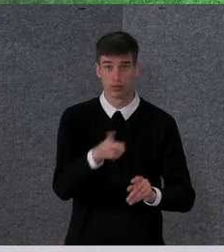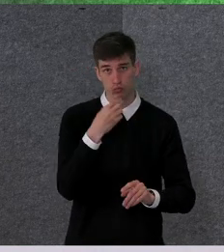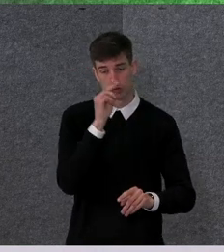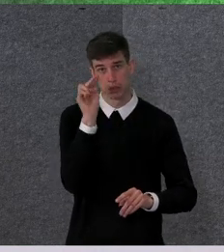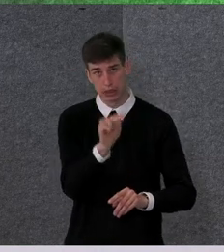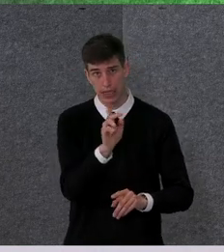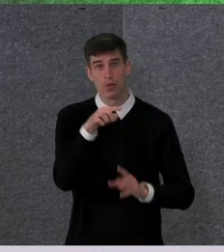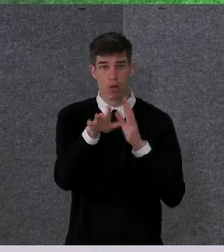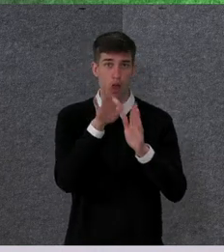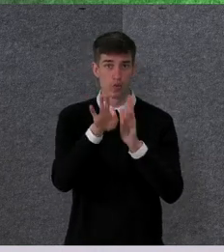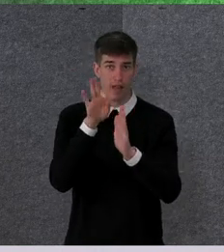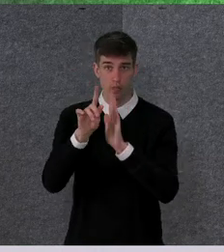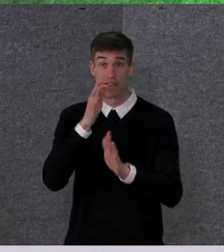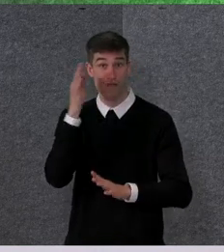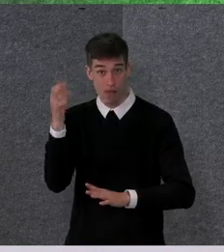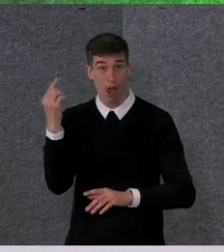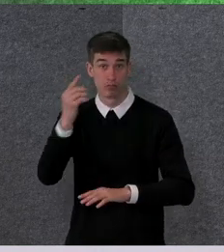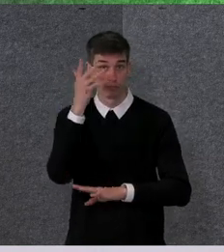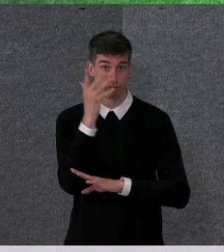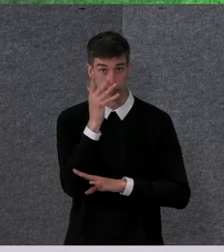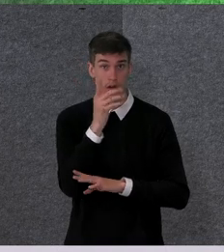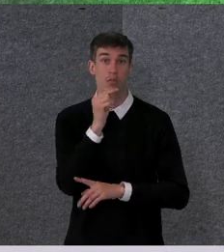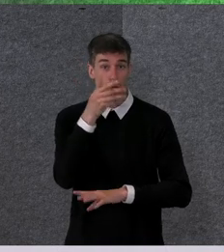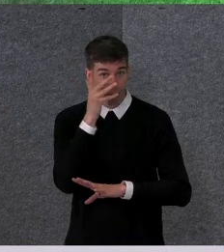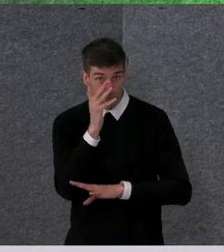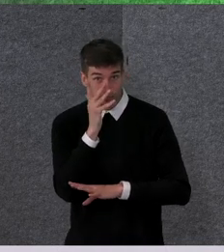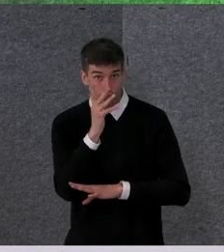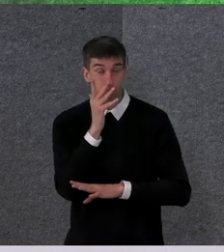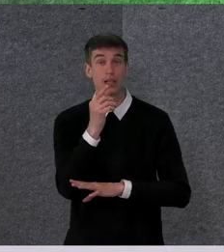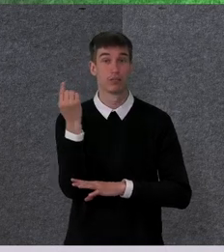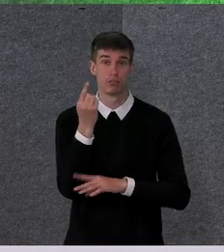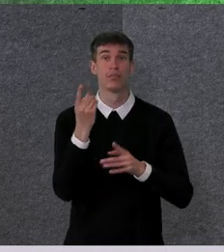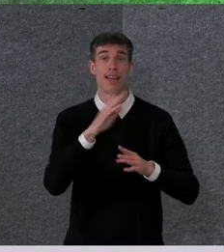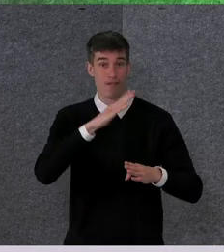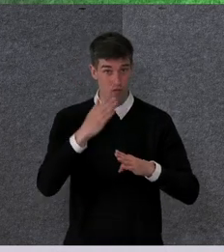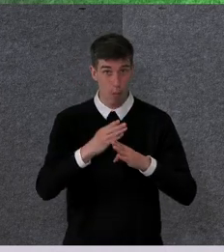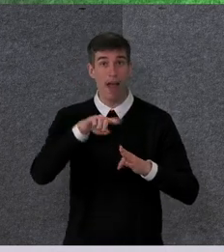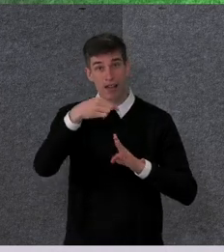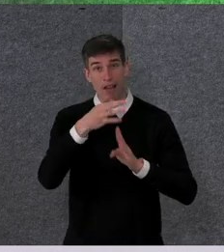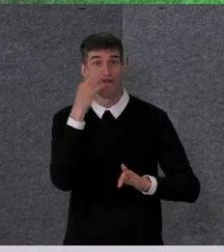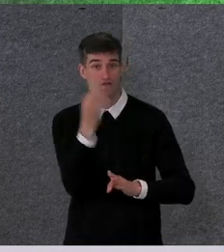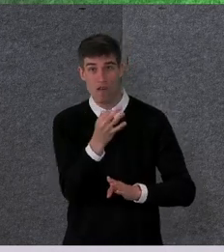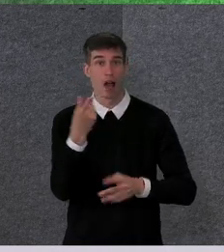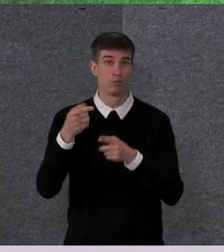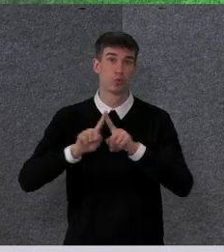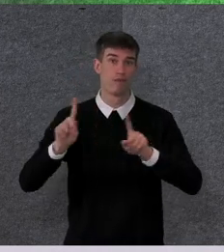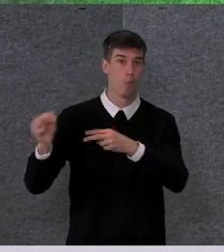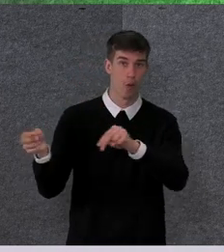Kandidaten einzureichen, damit wir unmittelbar im Anschluss an das Redeende die Möglichkeit haben, diese Fragen dann auch zu stellen.